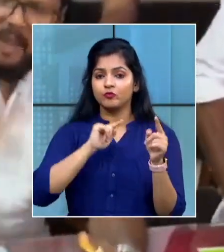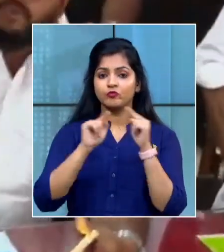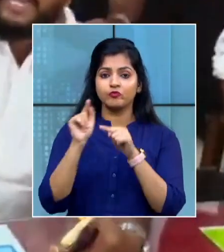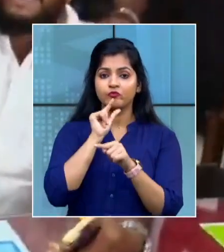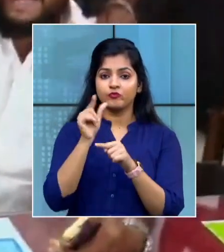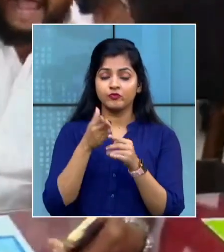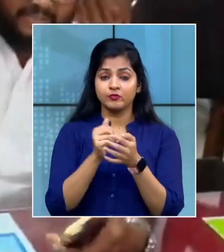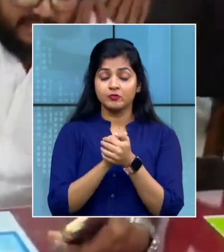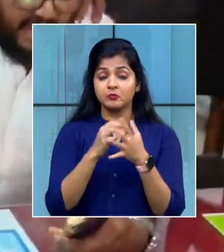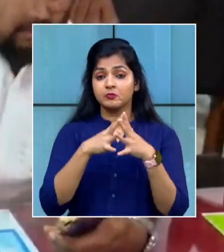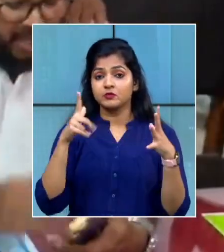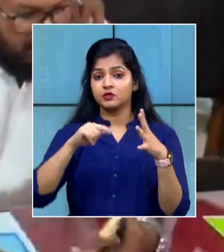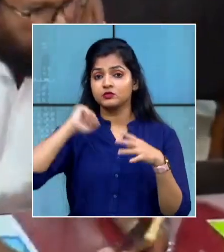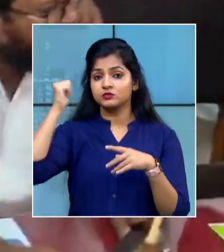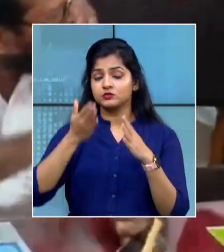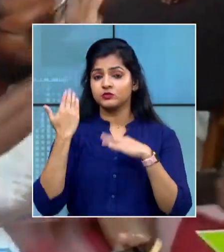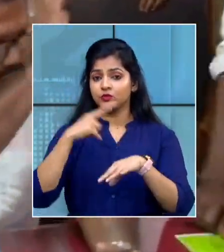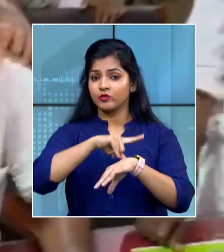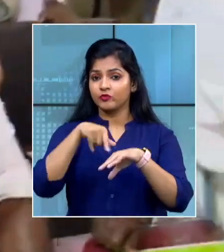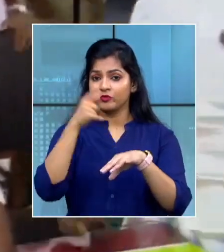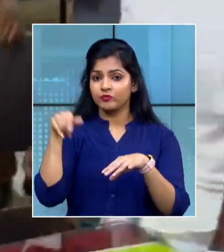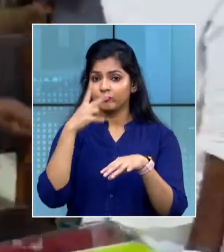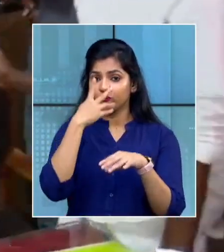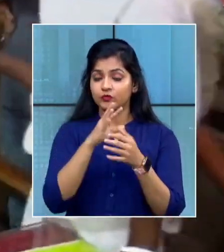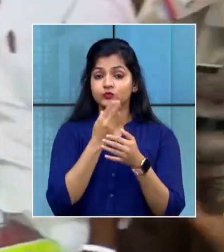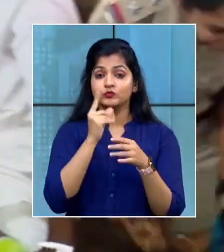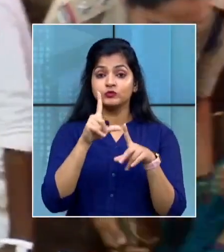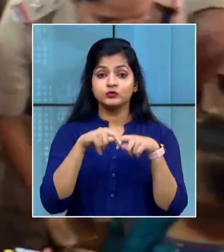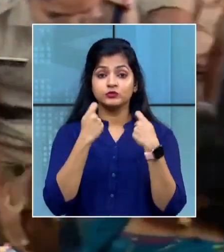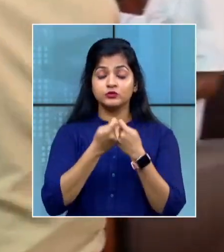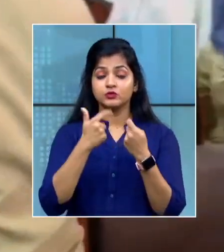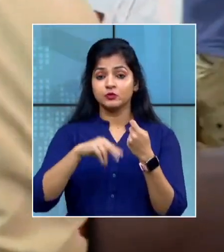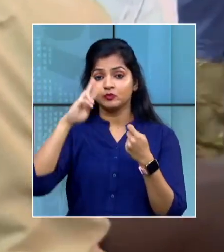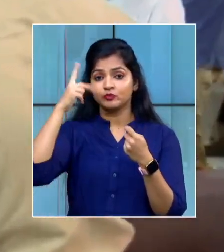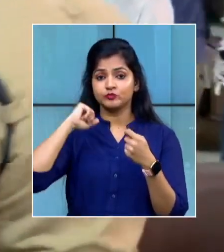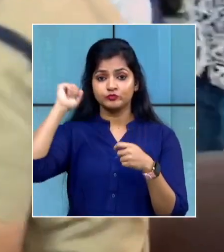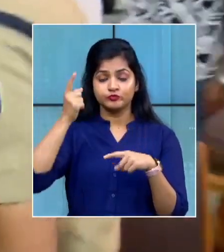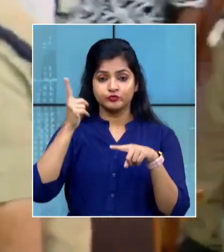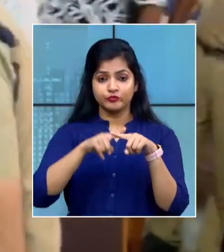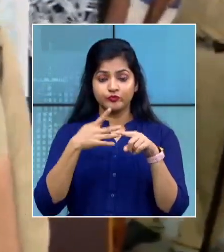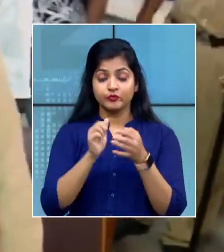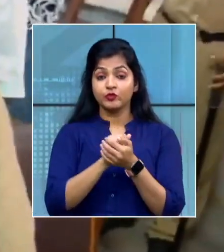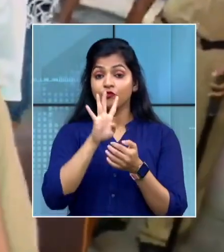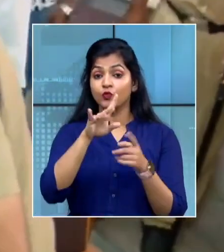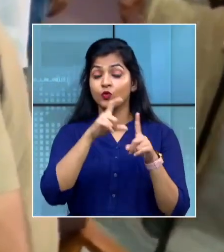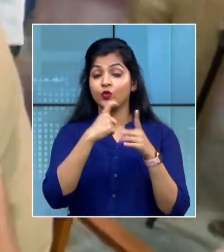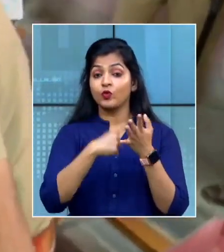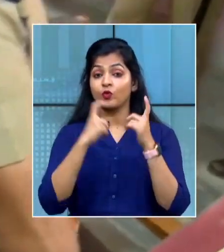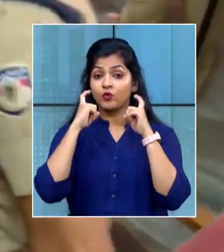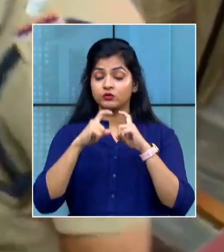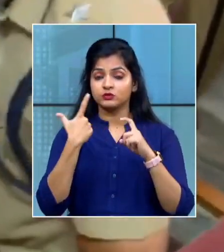ആരോപണം. വലിയ രീതിയിലുള്ള പ്രതിഷേധങ്ങൾ കഴിഞ്ഞ മണിക്കൂറുകളിൽ നമ്മൾ കണ്ടതാണ്. ലീഗിൻ്റെ അടക്കം പ്രതിഷേധം ഇതുമായി ബന്ധപ്പെട്ടുണ്ടായിരുന്നു. 4 ഡോക്ടേഴ്സിനെതിരെ കേസെടുത്തിട്ടുണ്ട്.